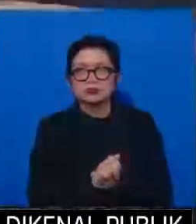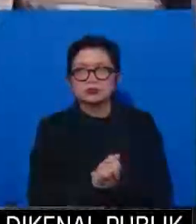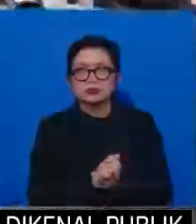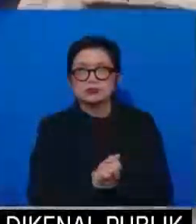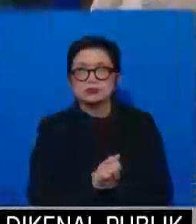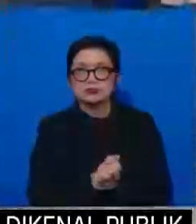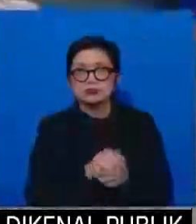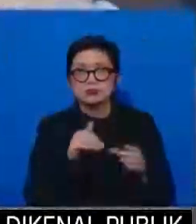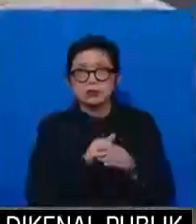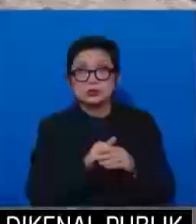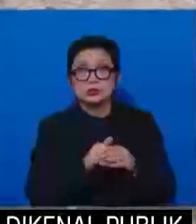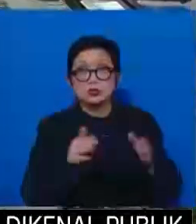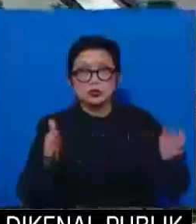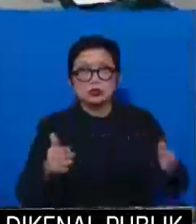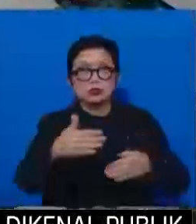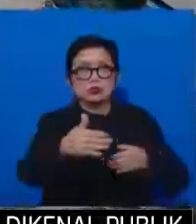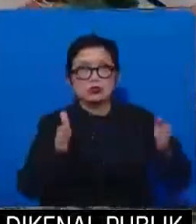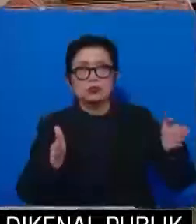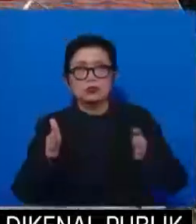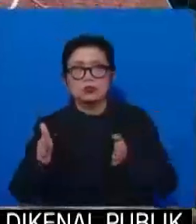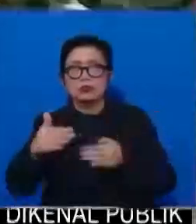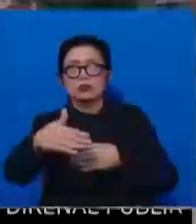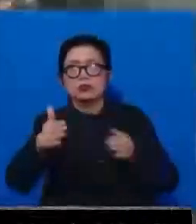Ke kolam-kolam.